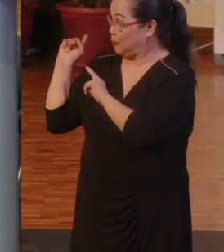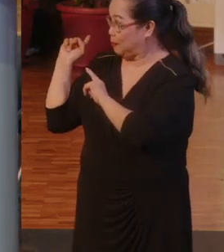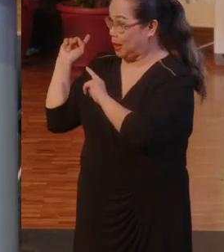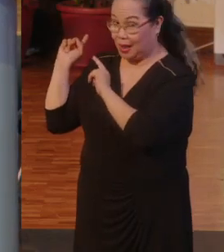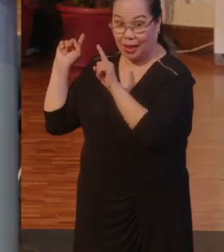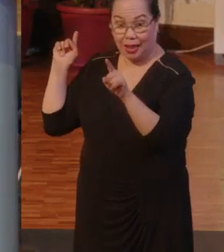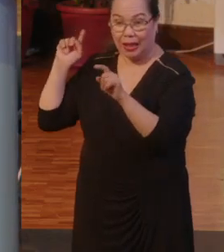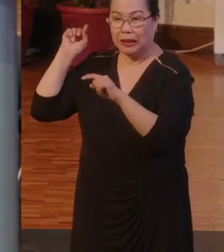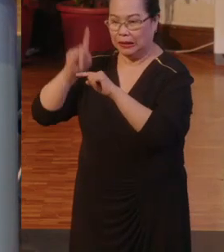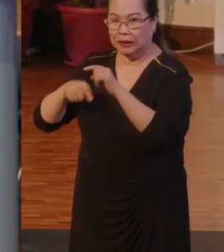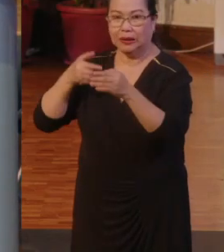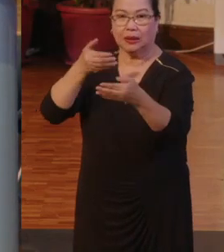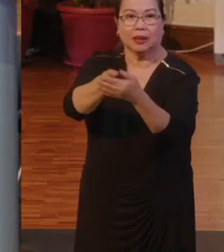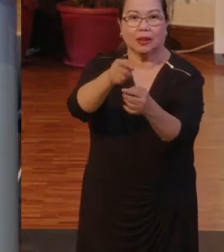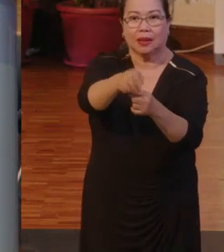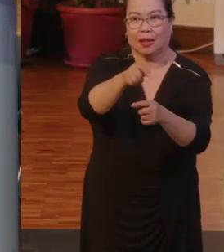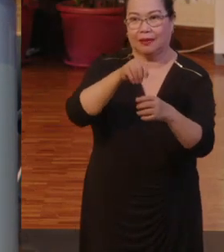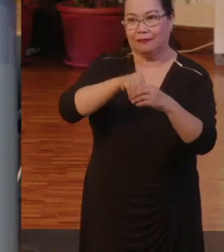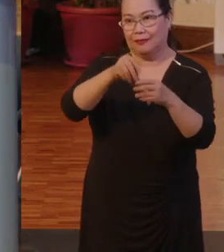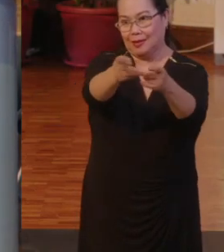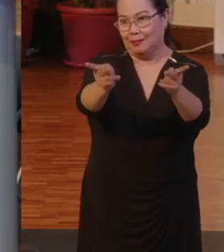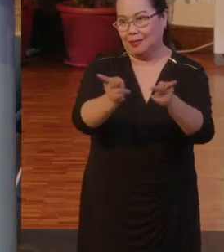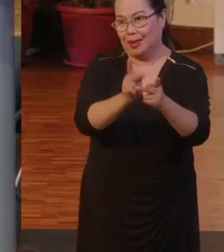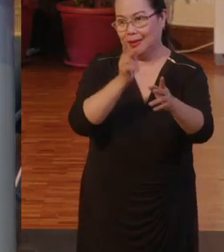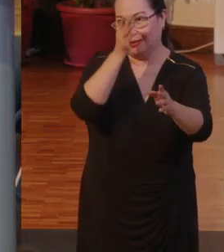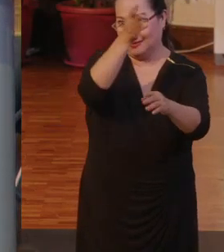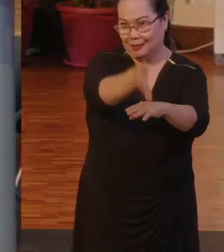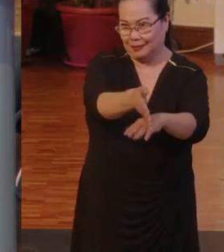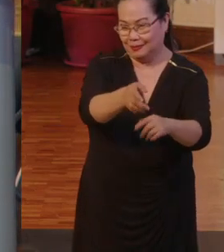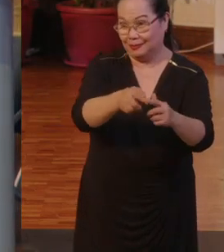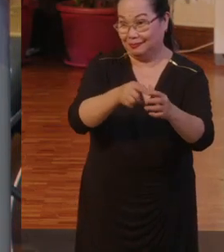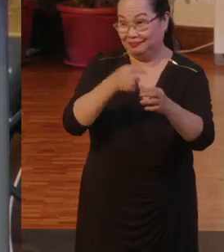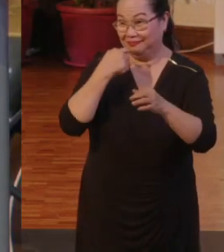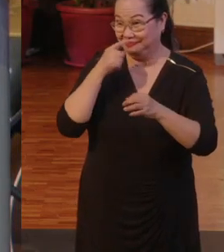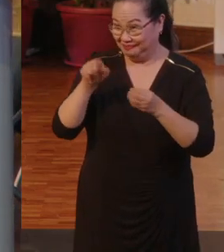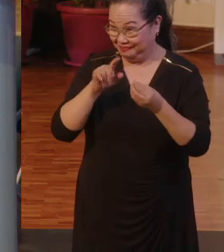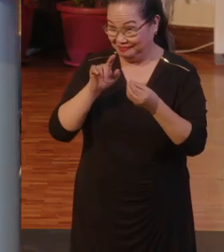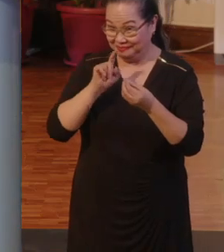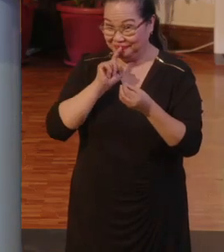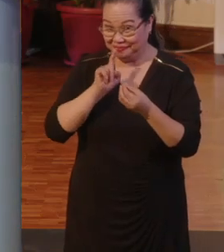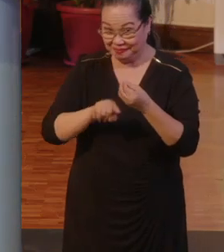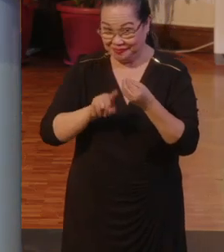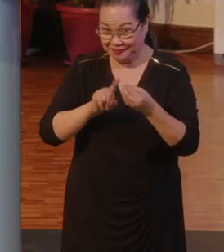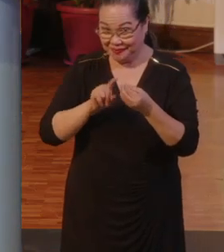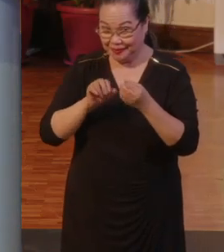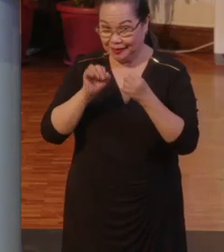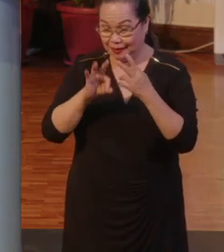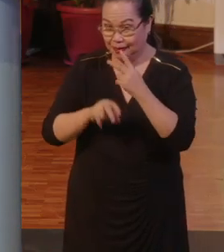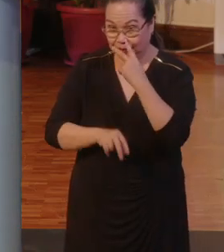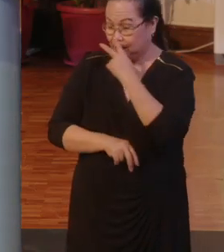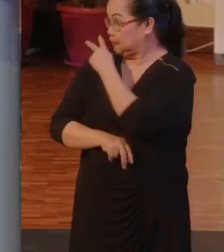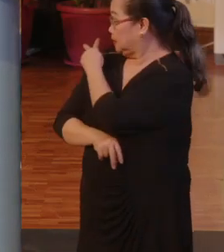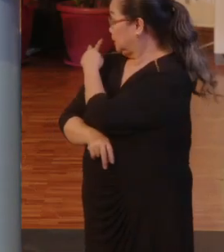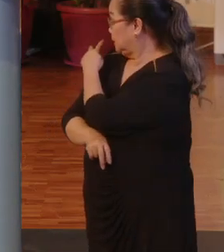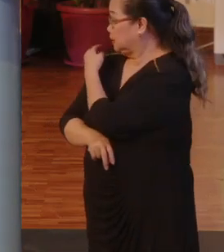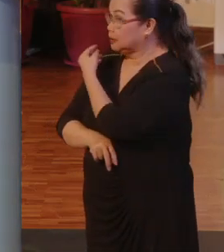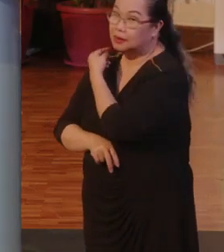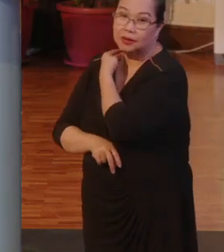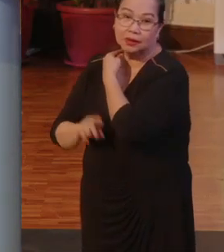hindi makararating sa paroroonan. Ang wika namang ibang, hindi lumingon sa pinanggalingan, may stiff